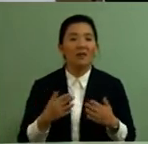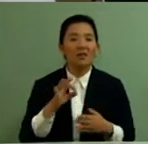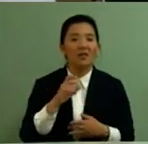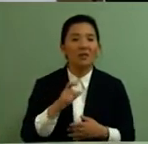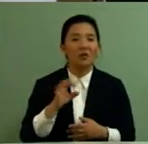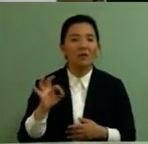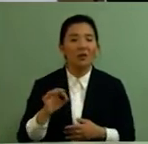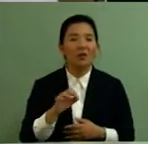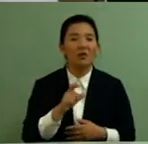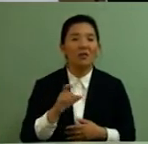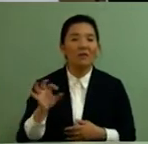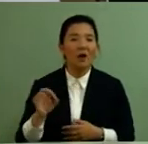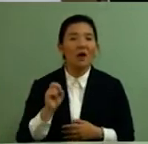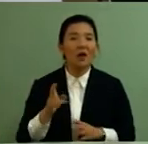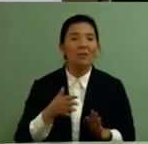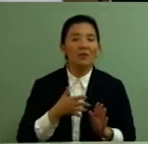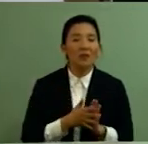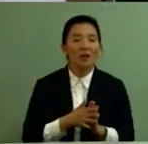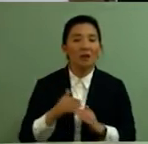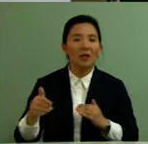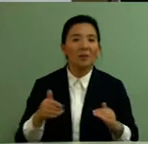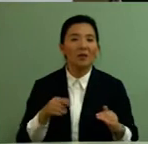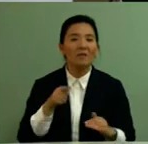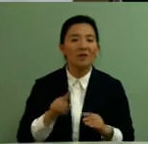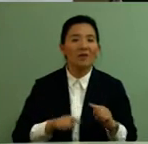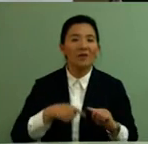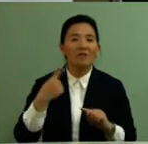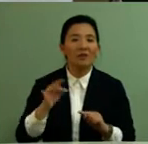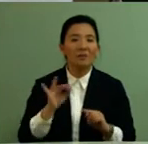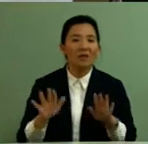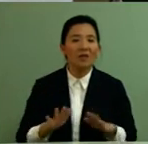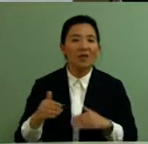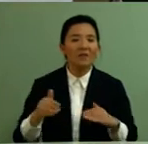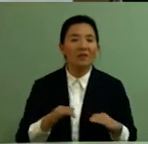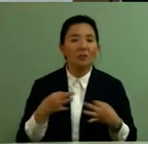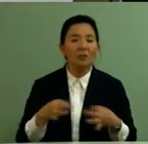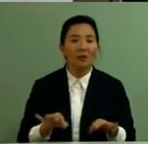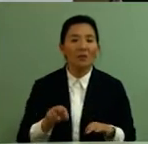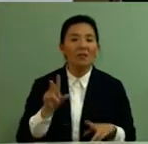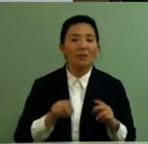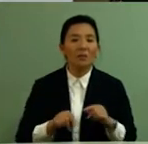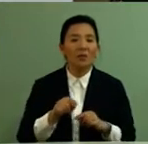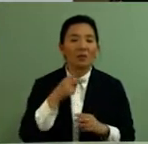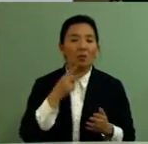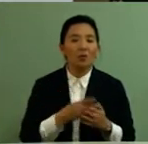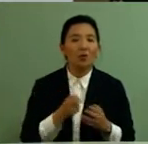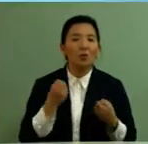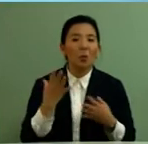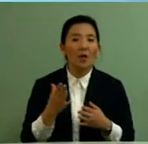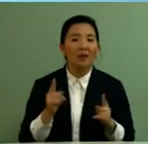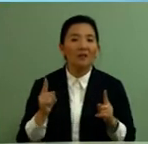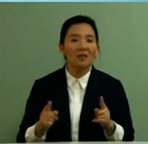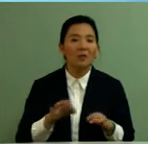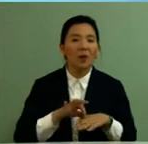нулевое, х нулевое. Как протекают колебания? Мы выводим из положения равновесия, отпускаем. Теперь смотрим, сколько